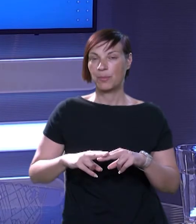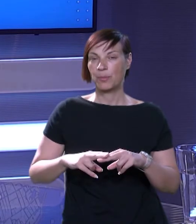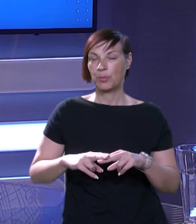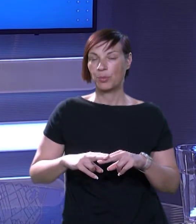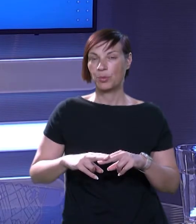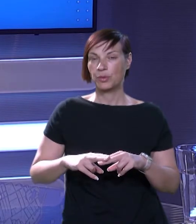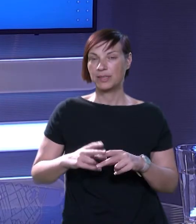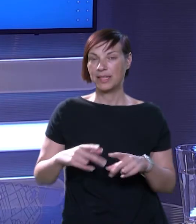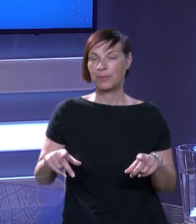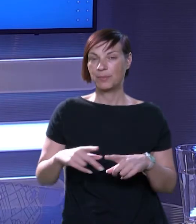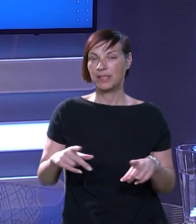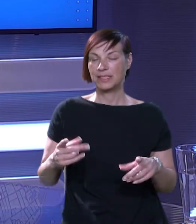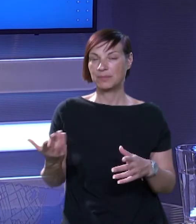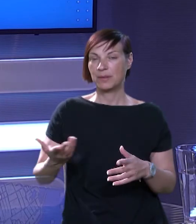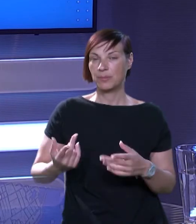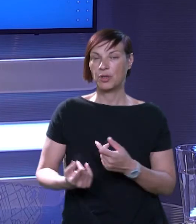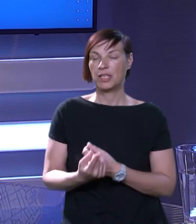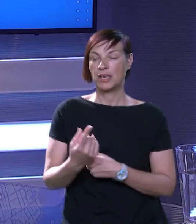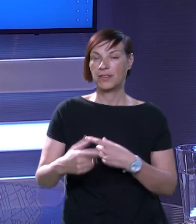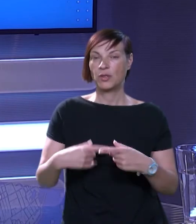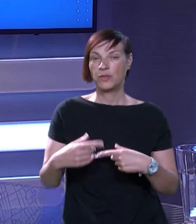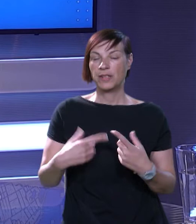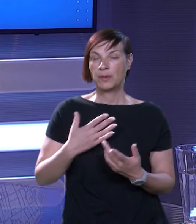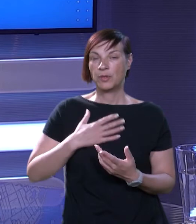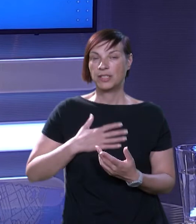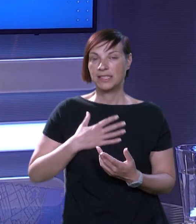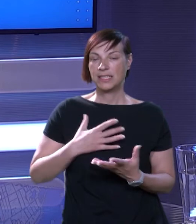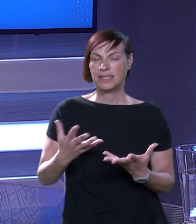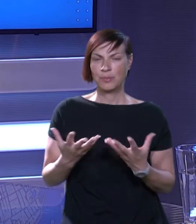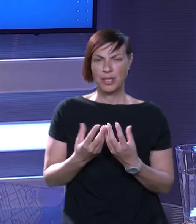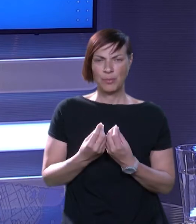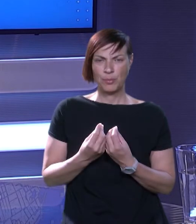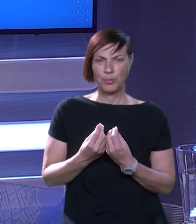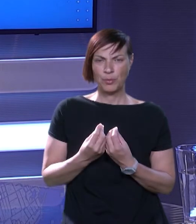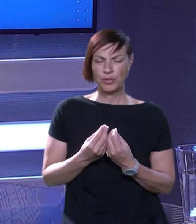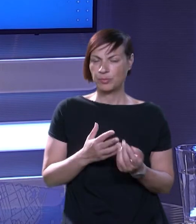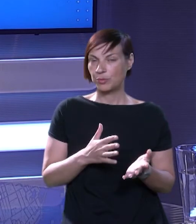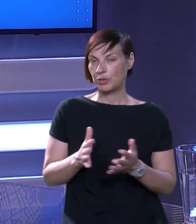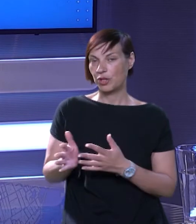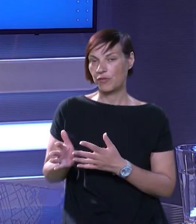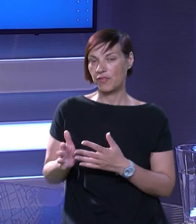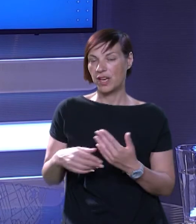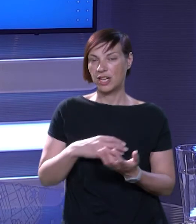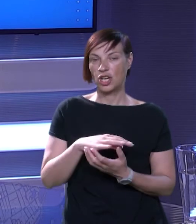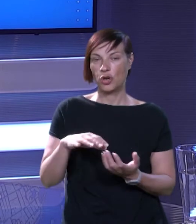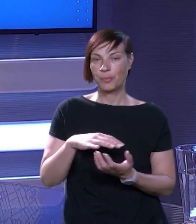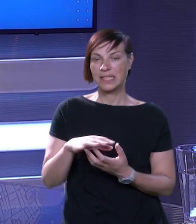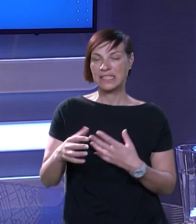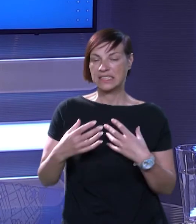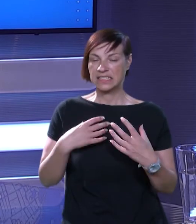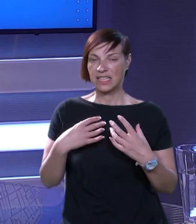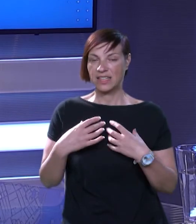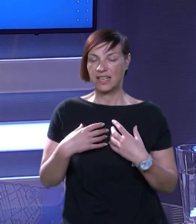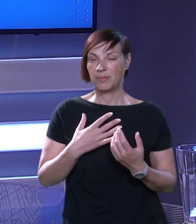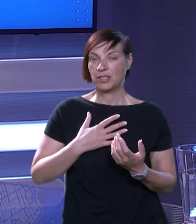puta pjesma pojavi u filmu. I tako htjela sam da bude potpuno, potpuno van te obiteljske